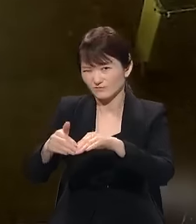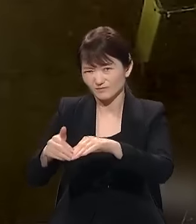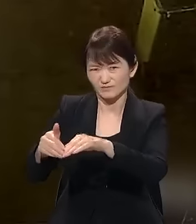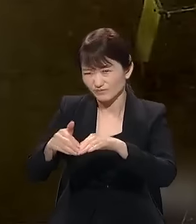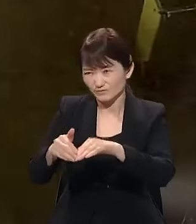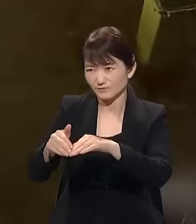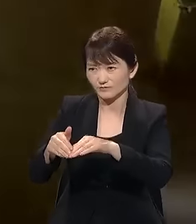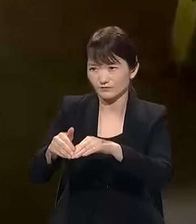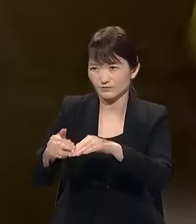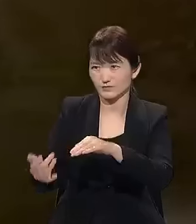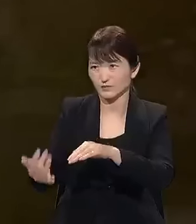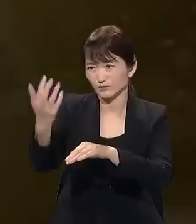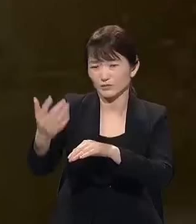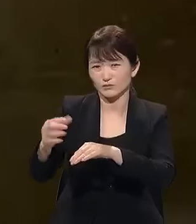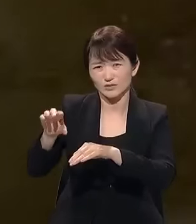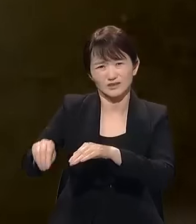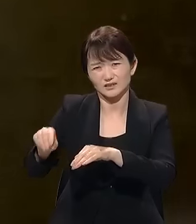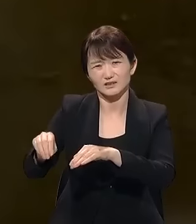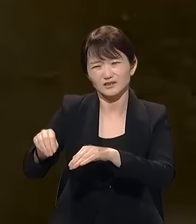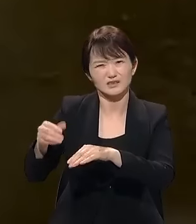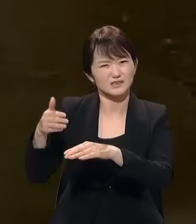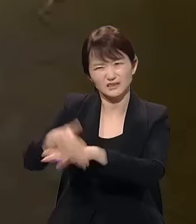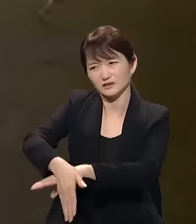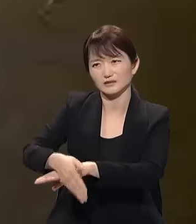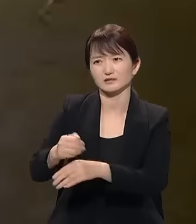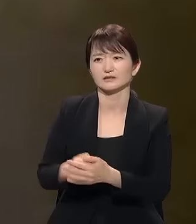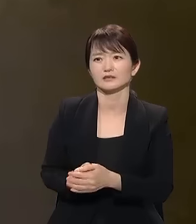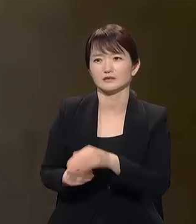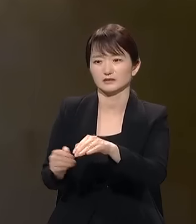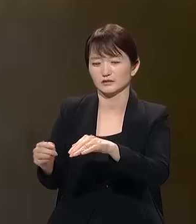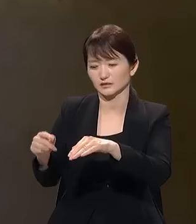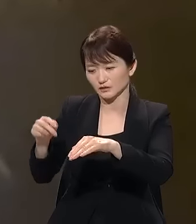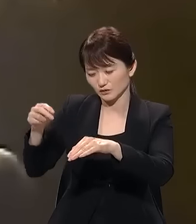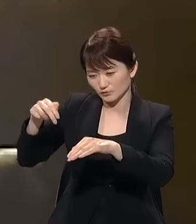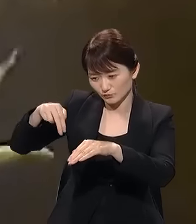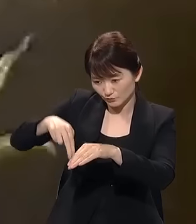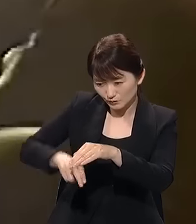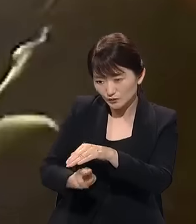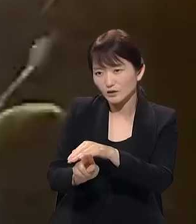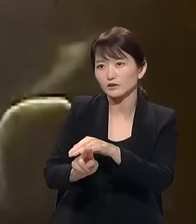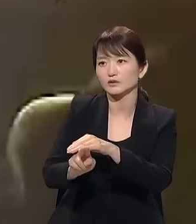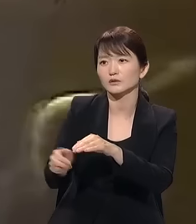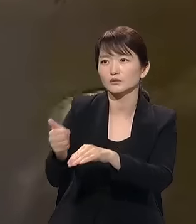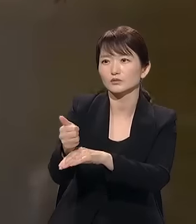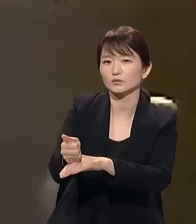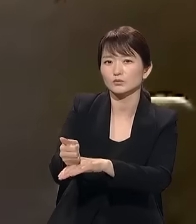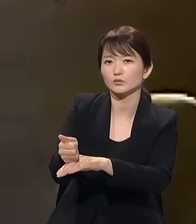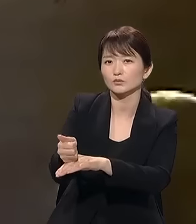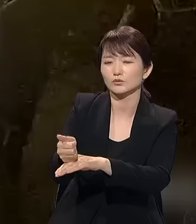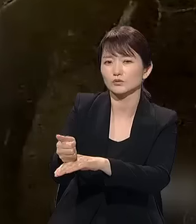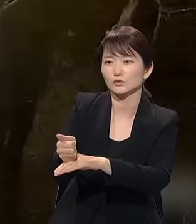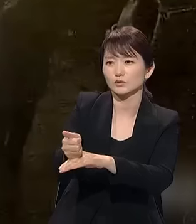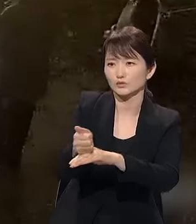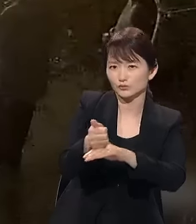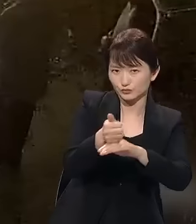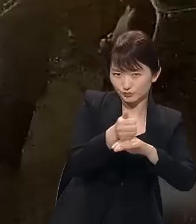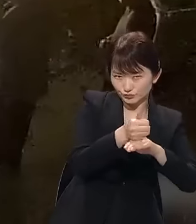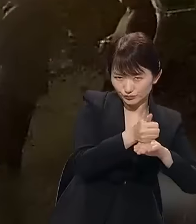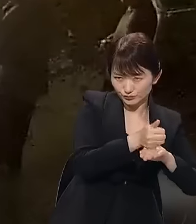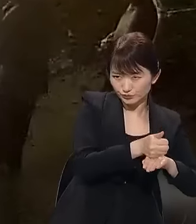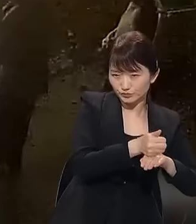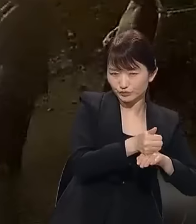불 끄기엔 좀 늦었죠. 결국 이웃 여성이 용기를 내서 운전석에 탑승을 합니다. 탔어. 어떻게. 위험하지만 차량을 구하기로 한